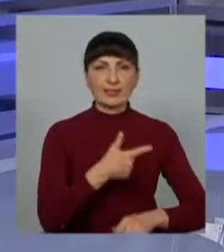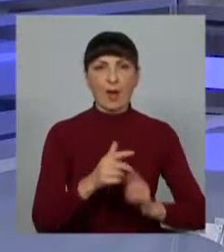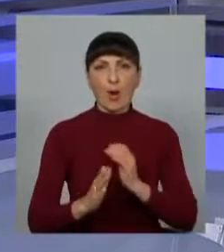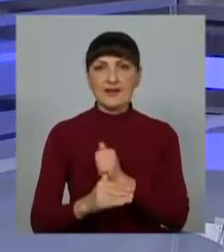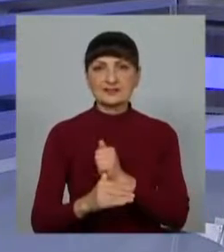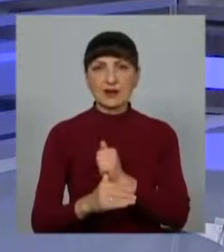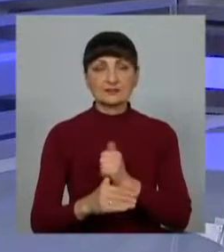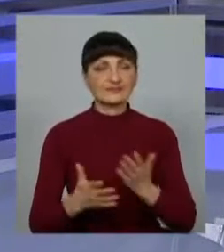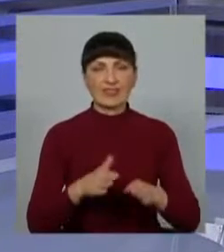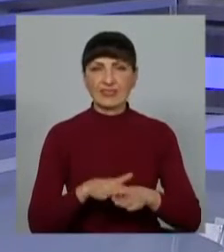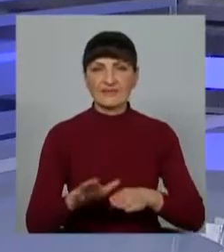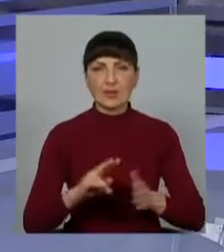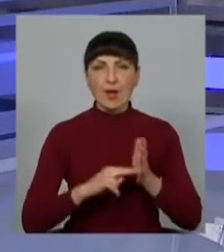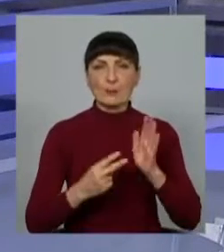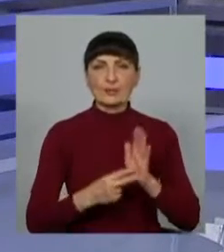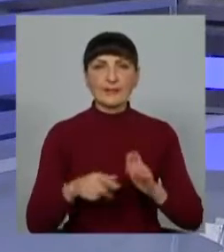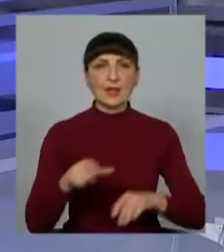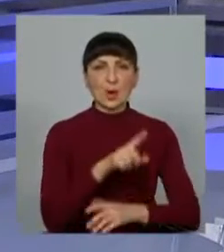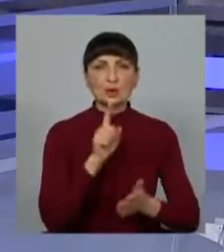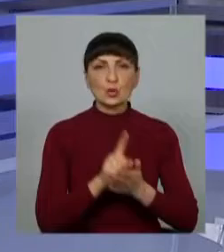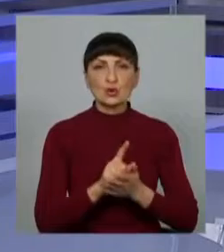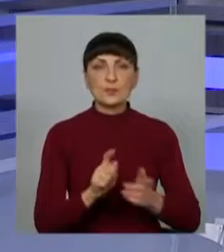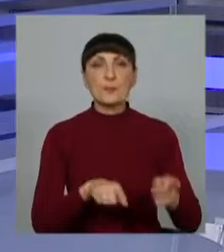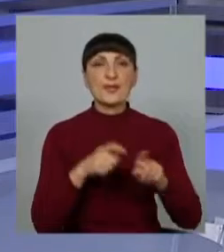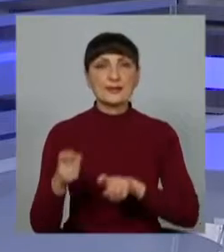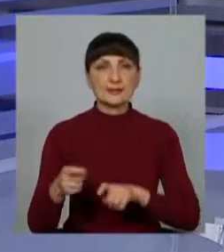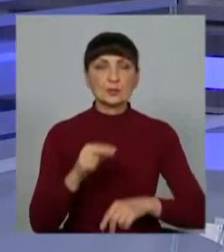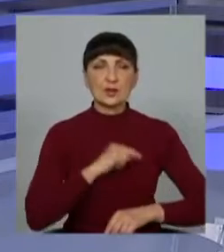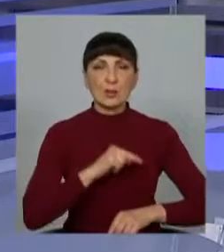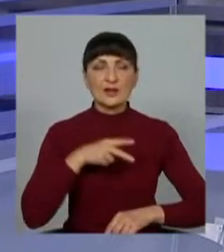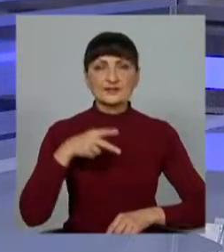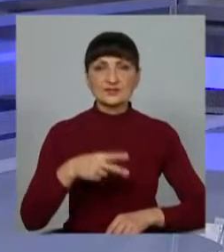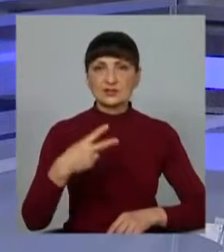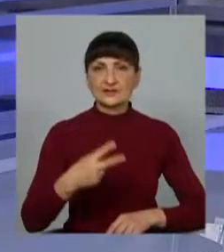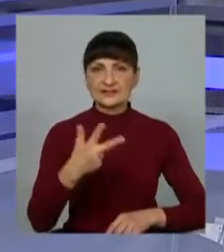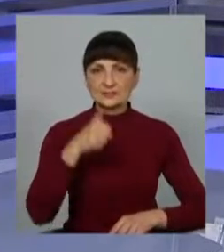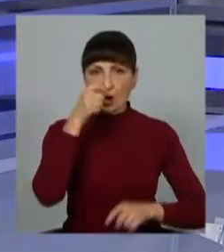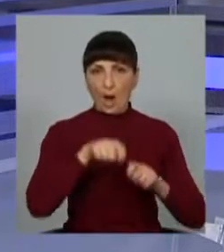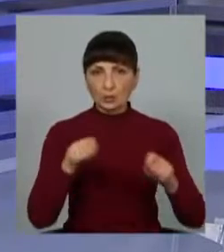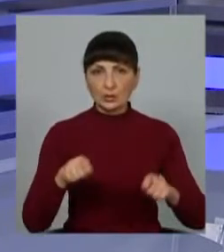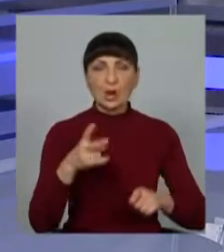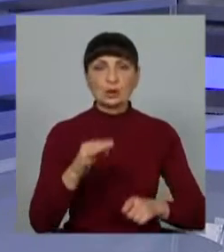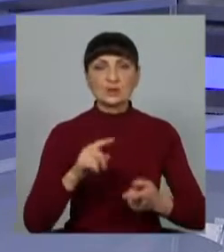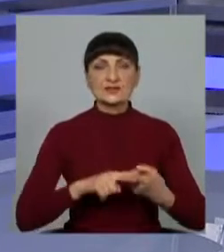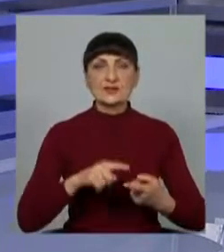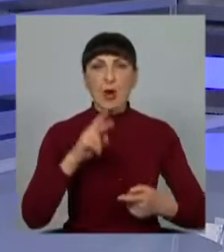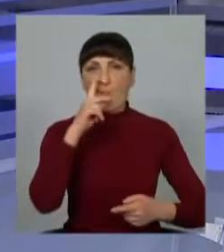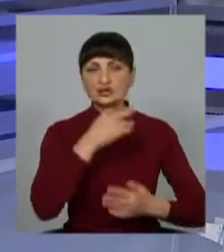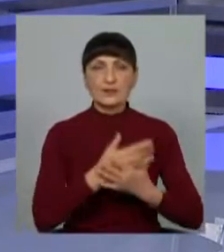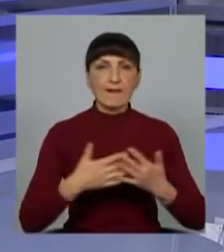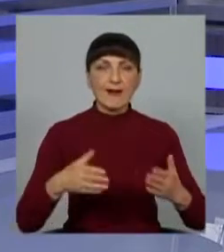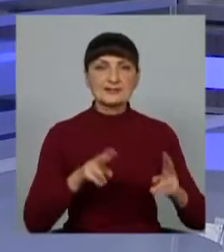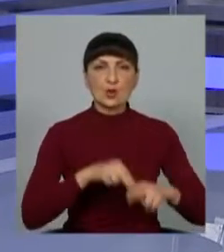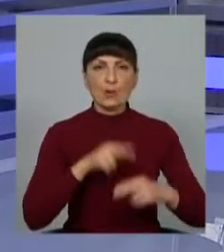на грани срыва. По плану магистраль должна быть передана в эксплуатацию в 2023 году. Однако из-за ошибок различных